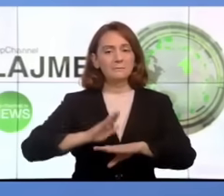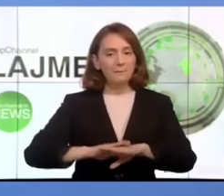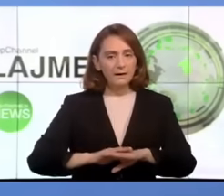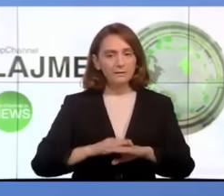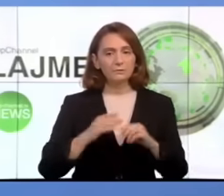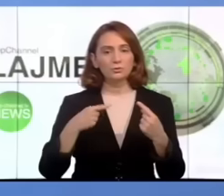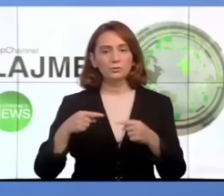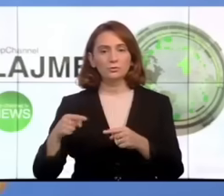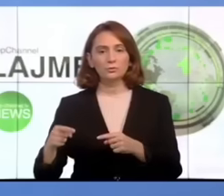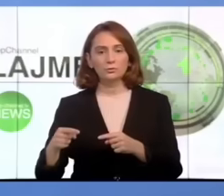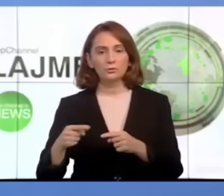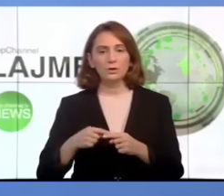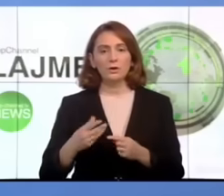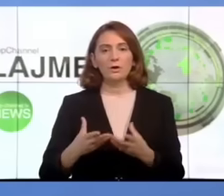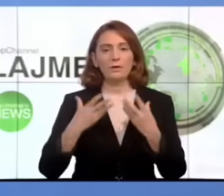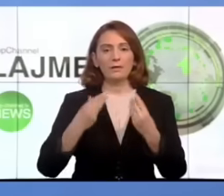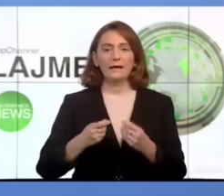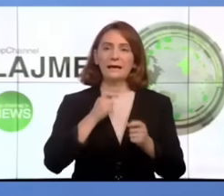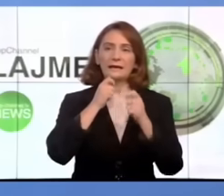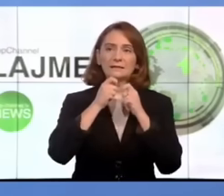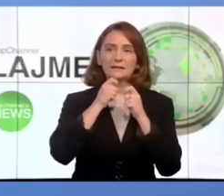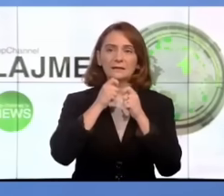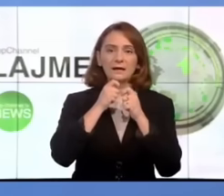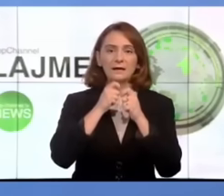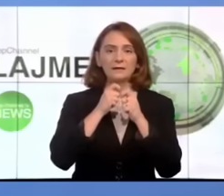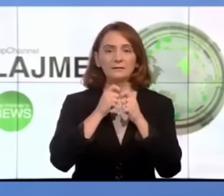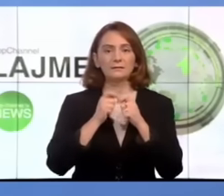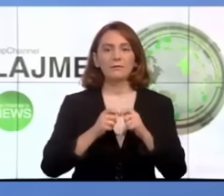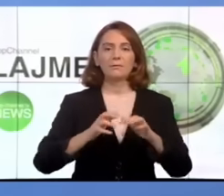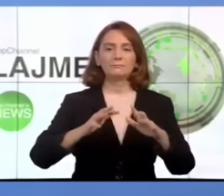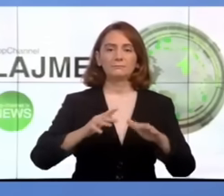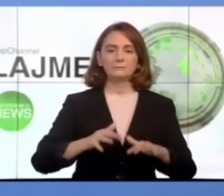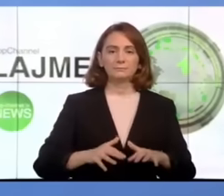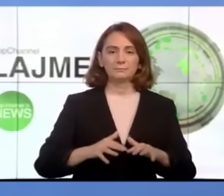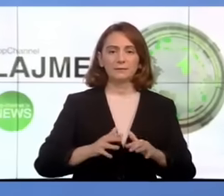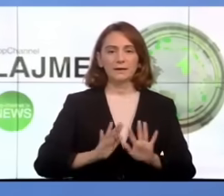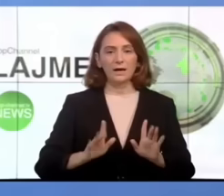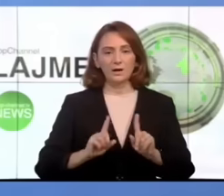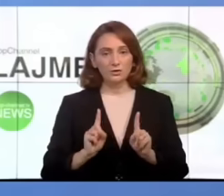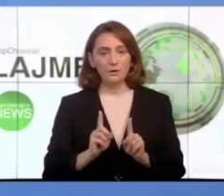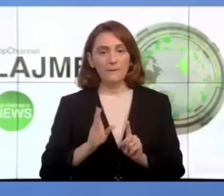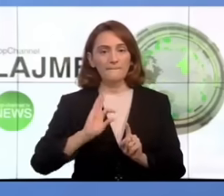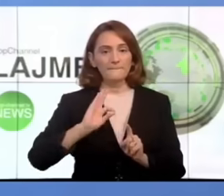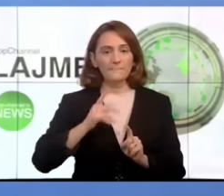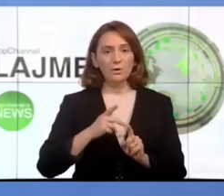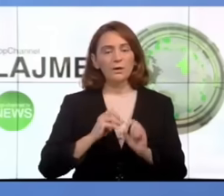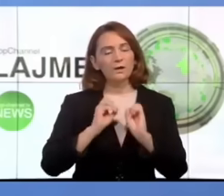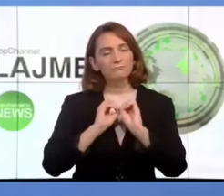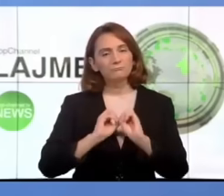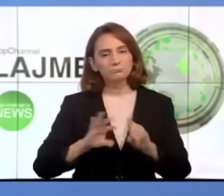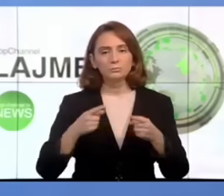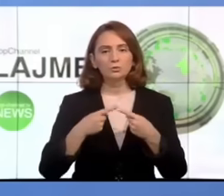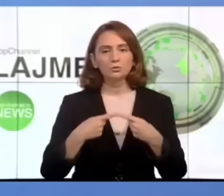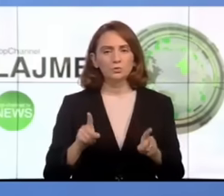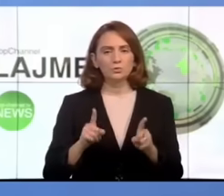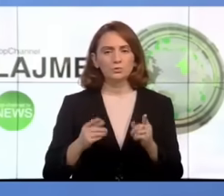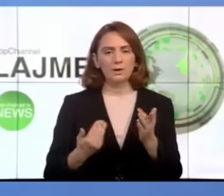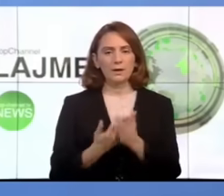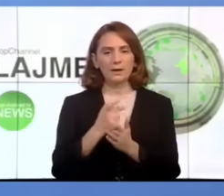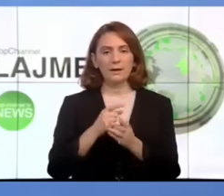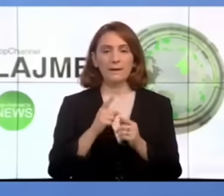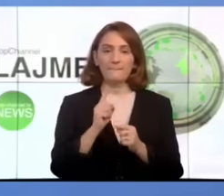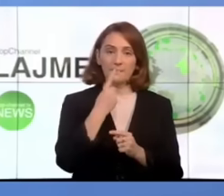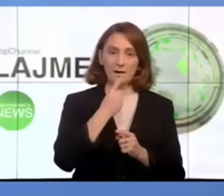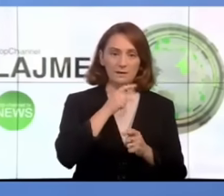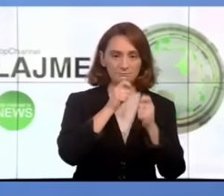media të mos bëj thjesht gazetarin skematik, por të mundet të ta përcjellë informacionin edhe për media